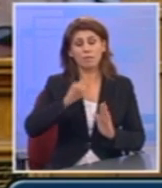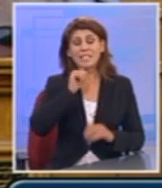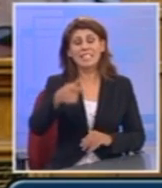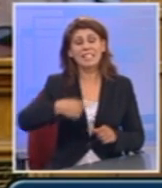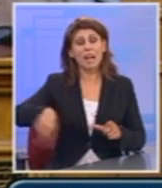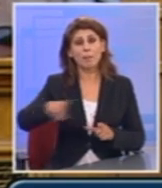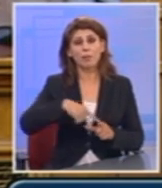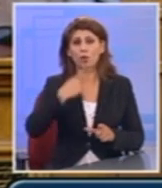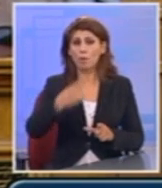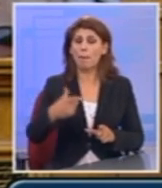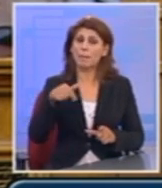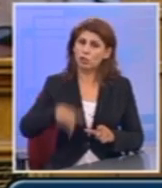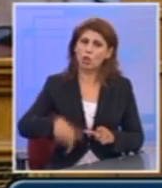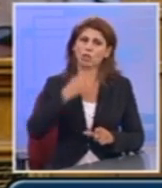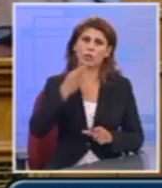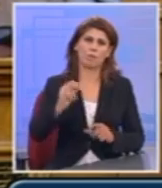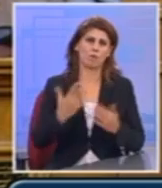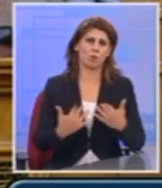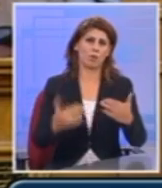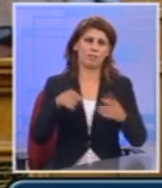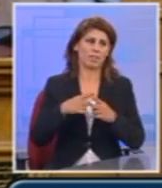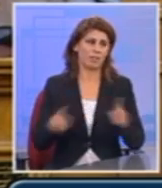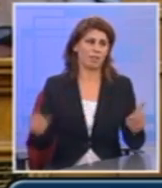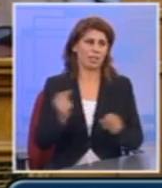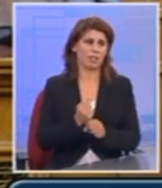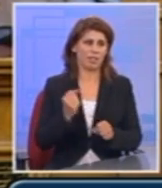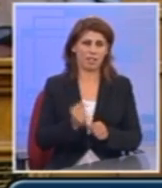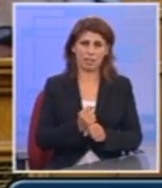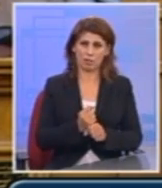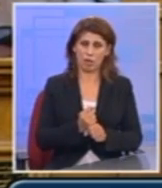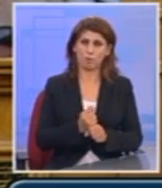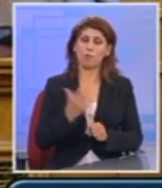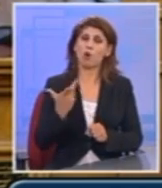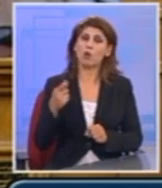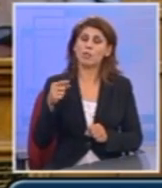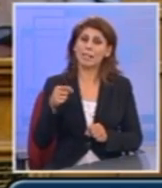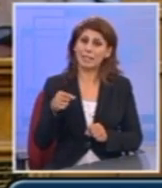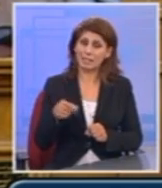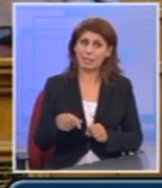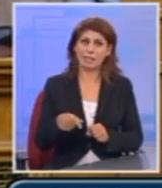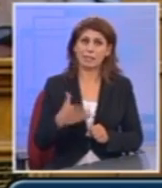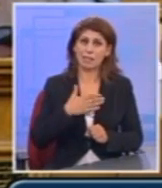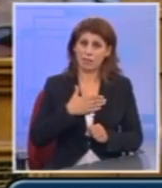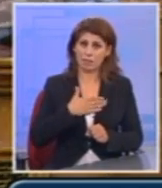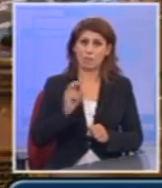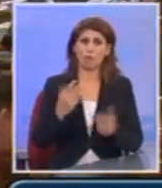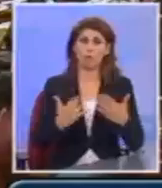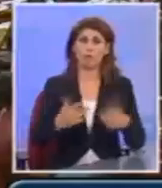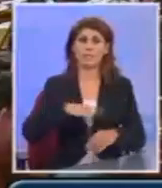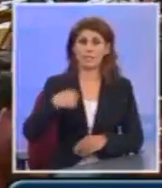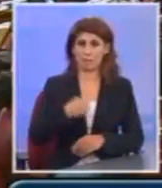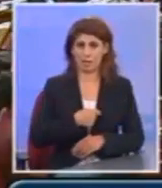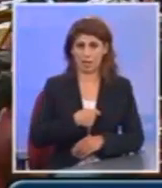και στην βουλή αυτή είναι η διαφορά και θα εργαστούμε ώστε και στην δική μας βουλή στην